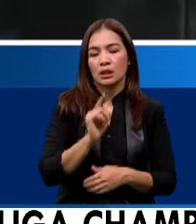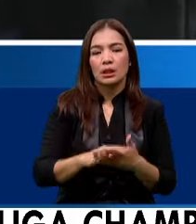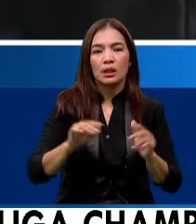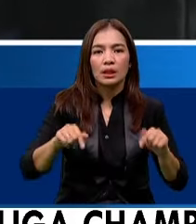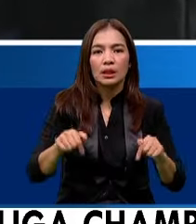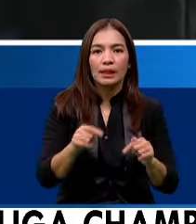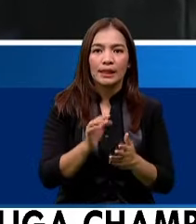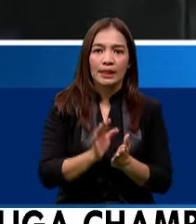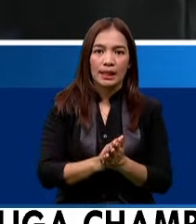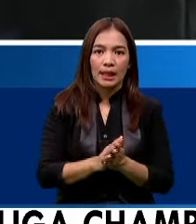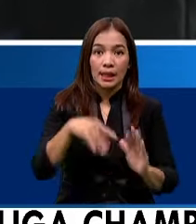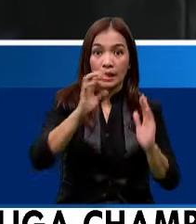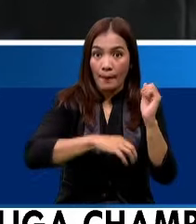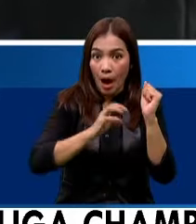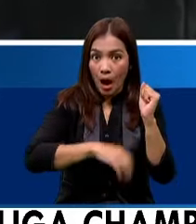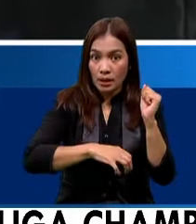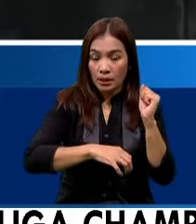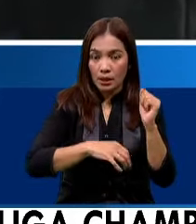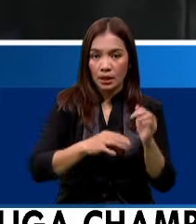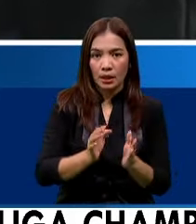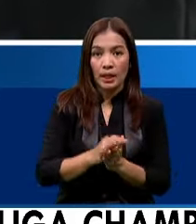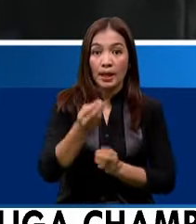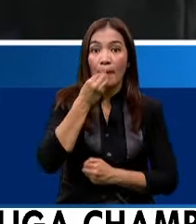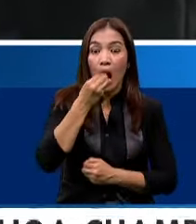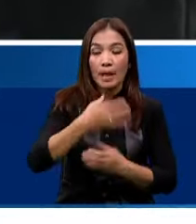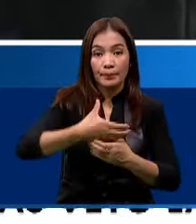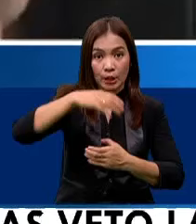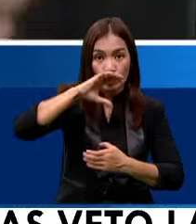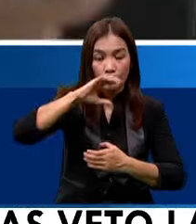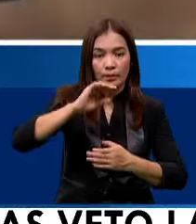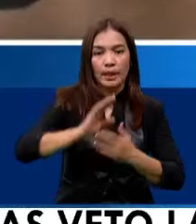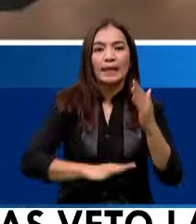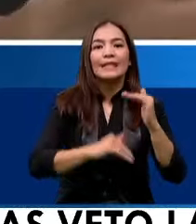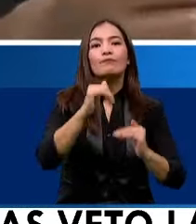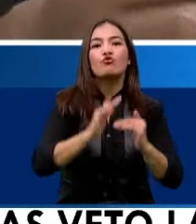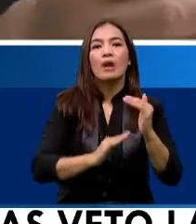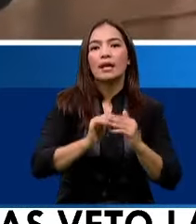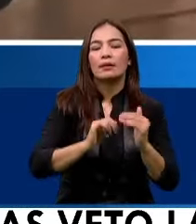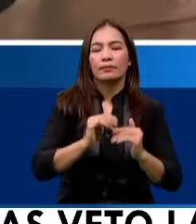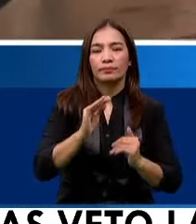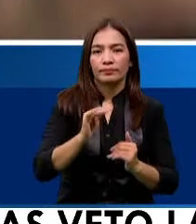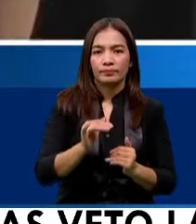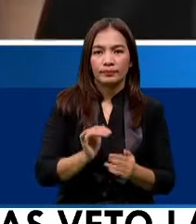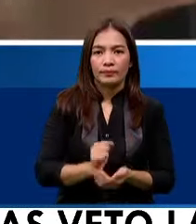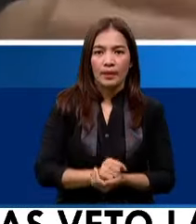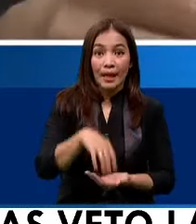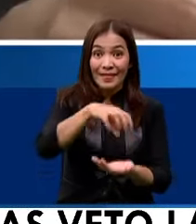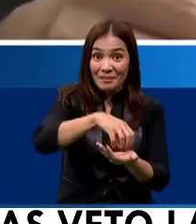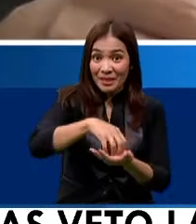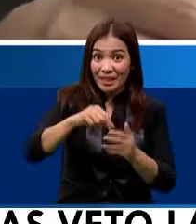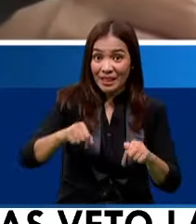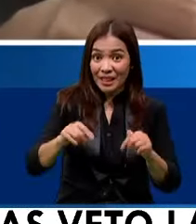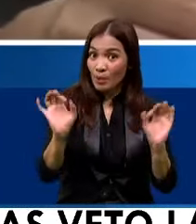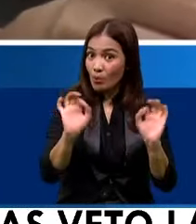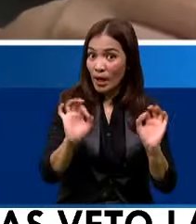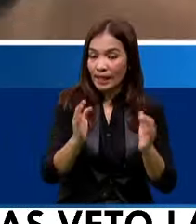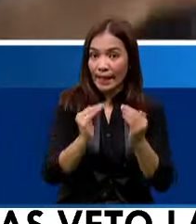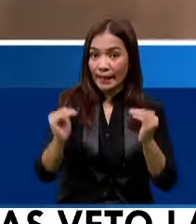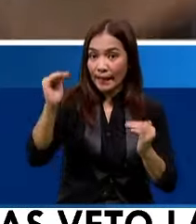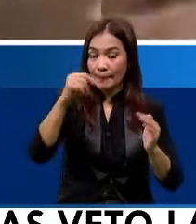kemudian sektor eh akumodasi makan minum ya dan hiburan nah ini beberapa sektor yang eh bukan dinaikkan pajaknya